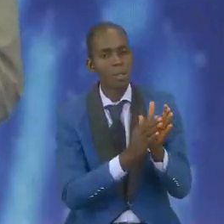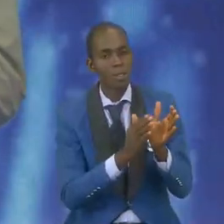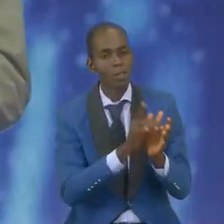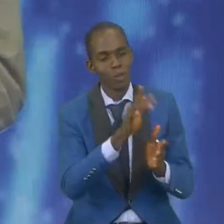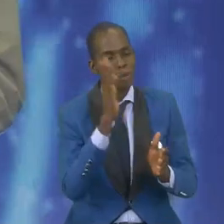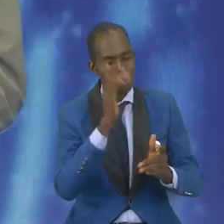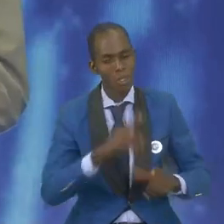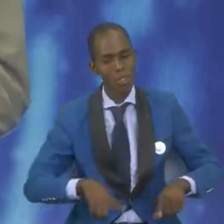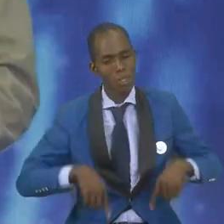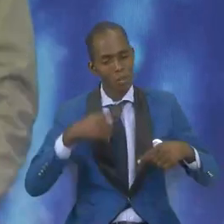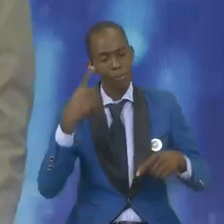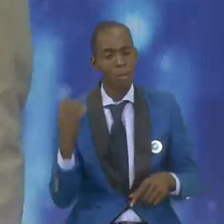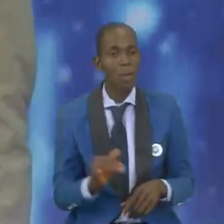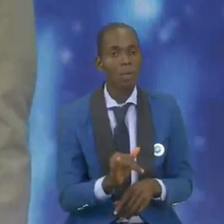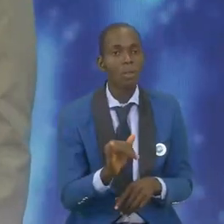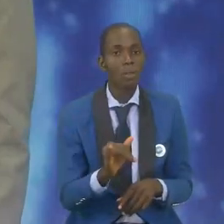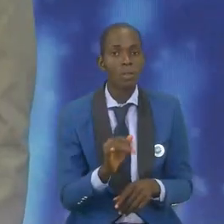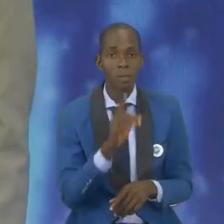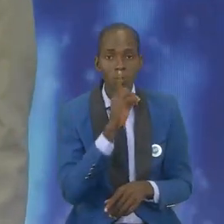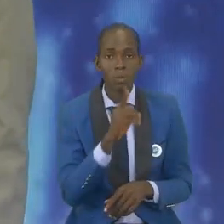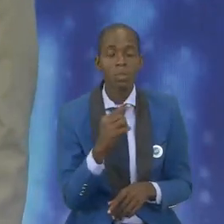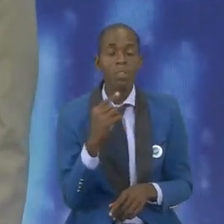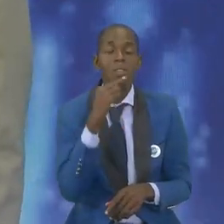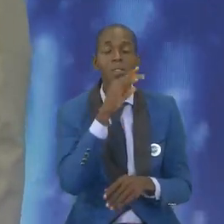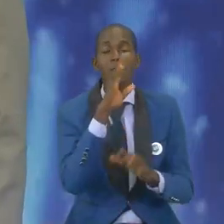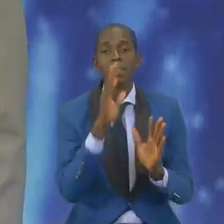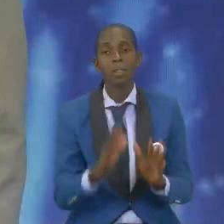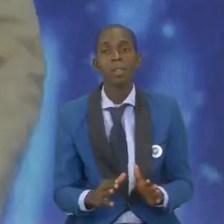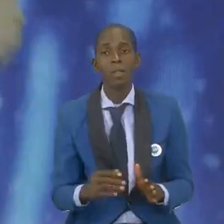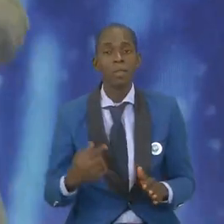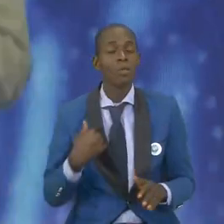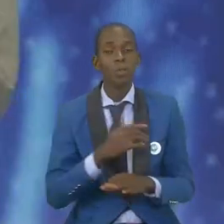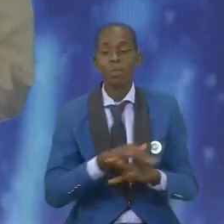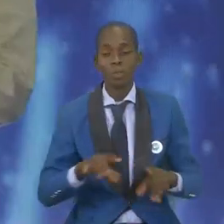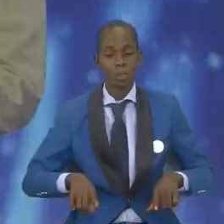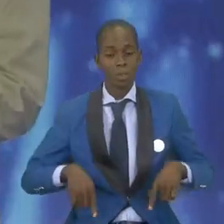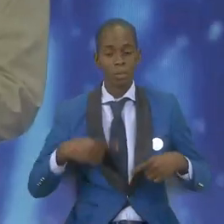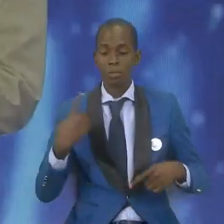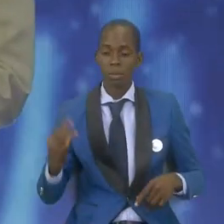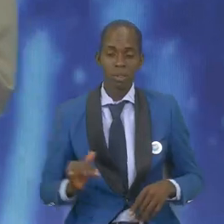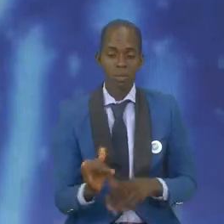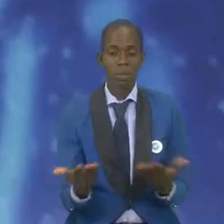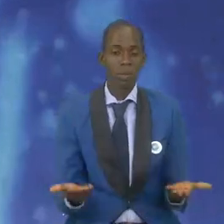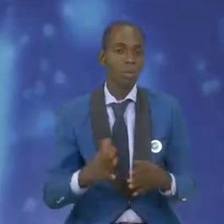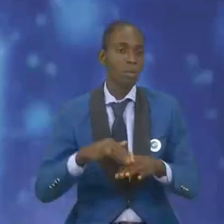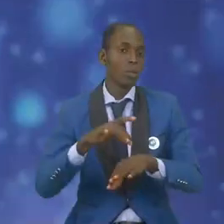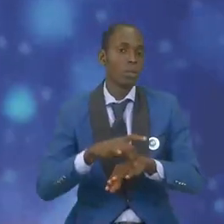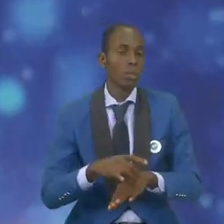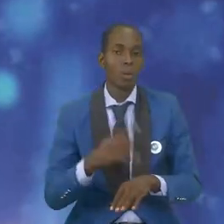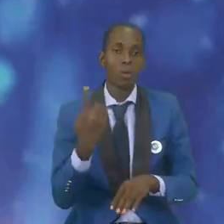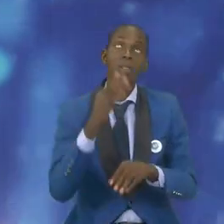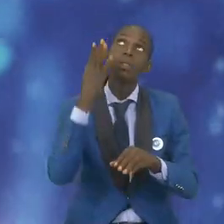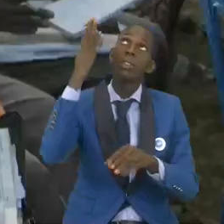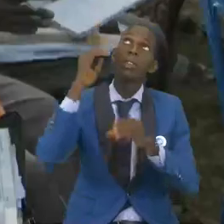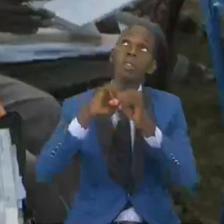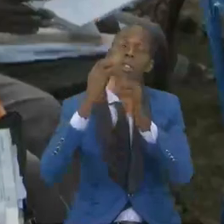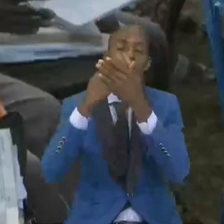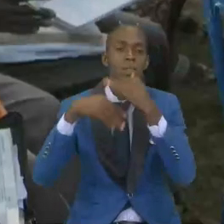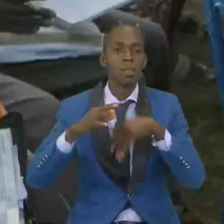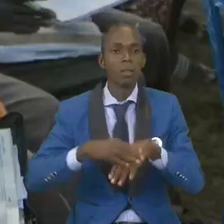vit éternellement. Menteur. Nous ne vivons pas éternellement sur la terre. Éternellement, c'est